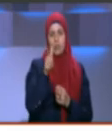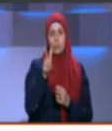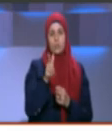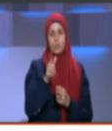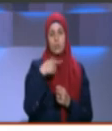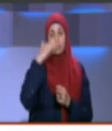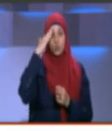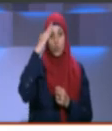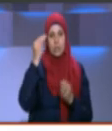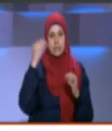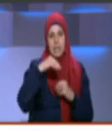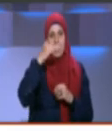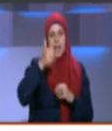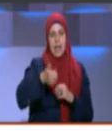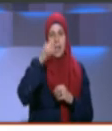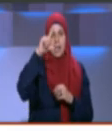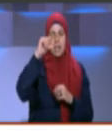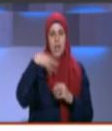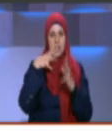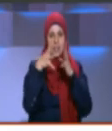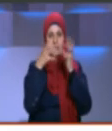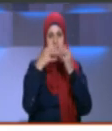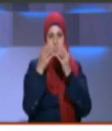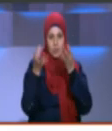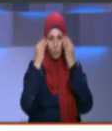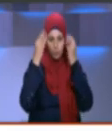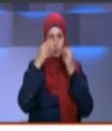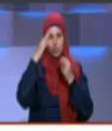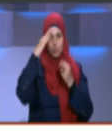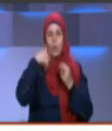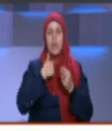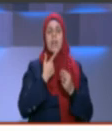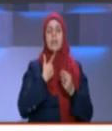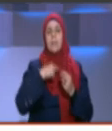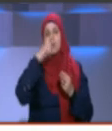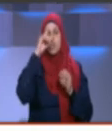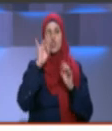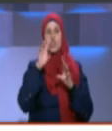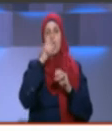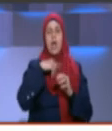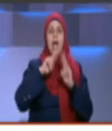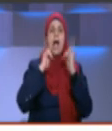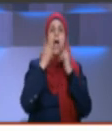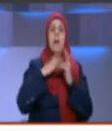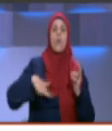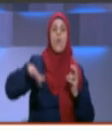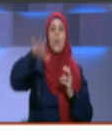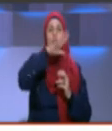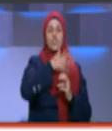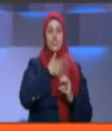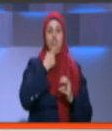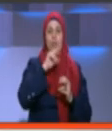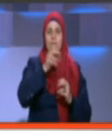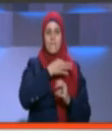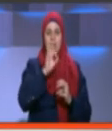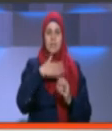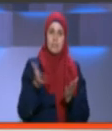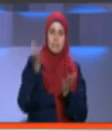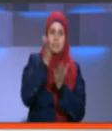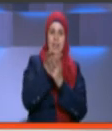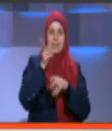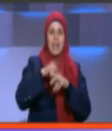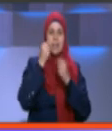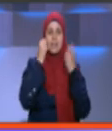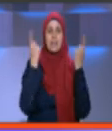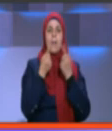أنا بشكرك شكرا جزيلا على كل هذه التفاصيل، ونتمنى يعني أن يعود العالم أجمع كفرنسا إلى طبيعته مرة أخرى